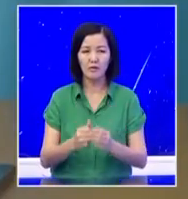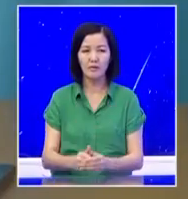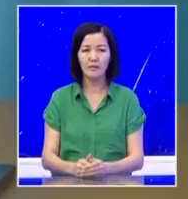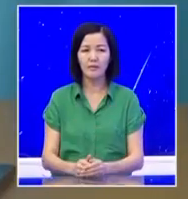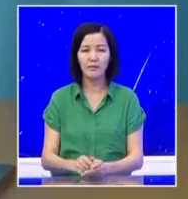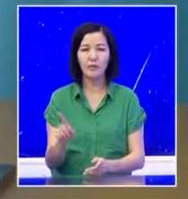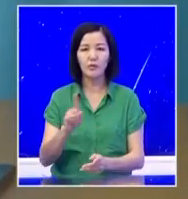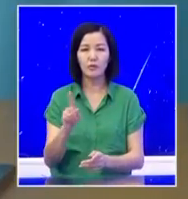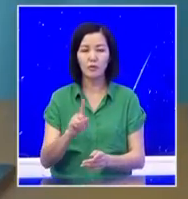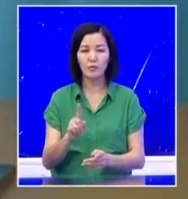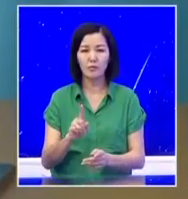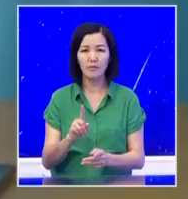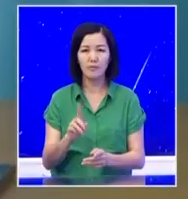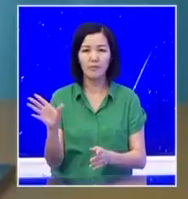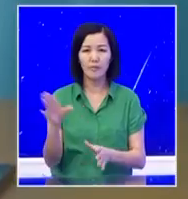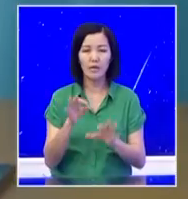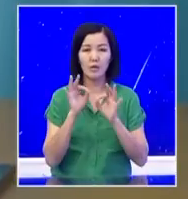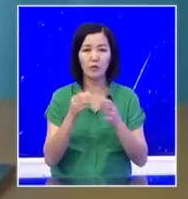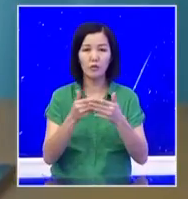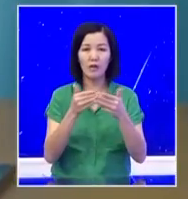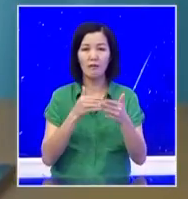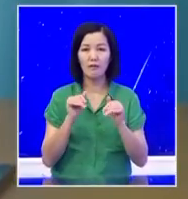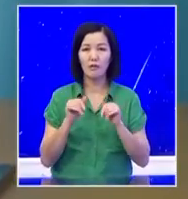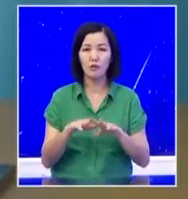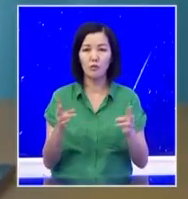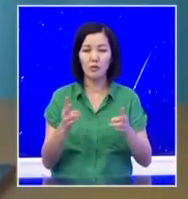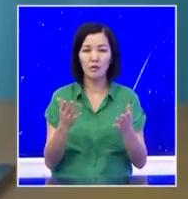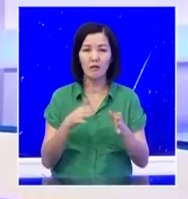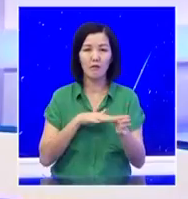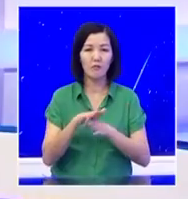работать, чтобы превентивные меры заранее как реализуются.